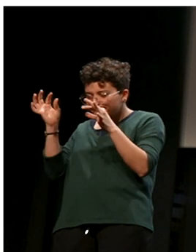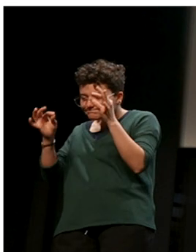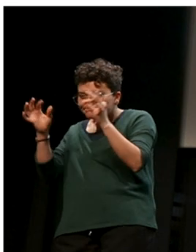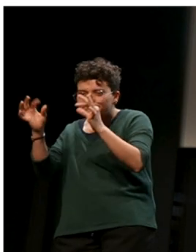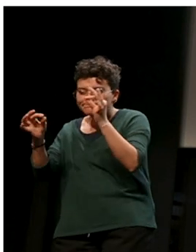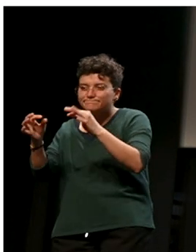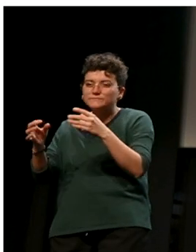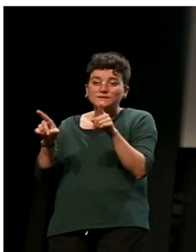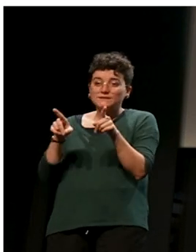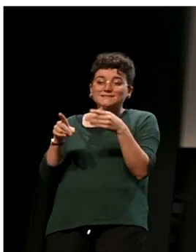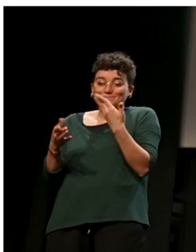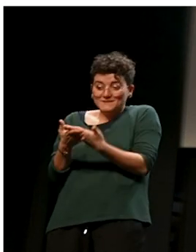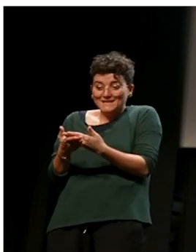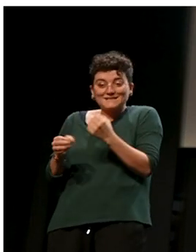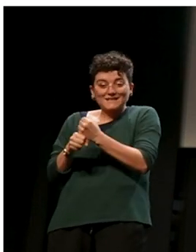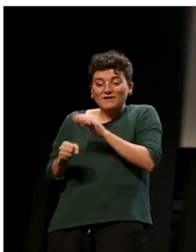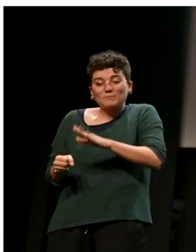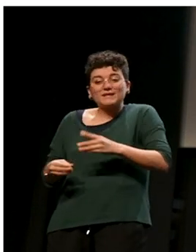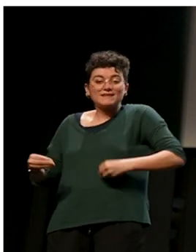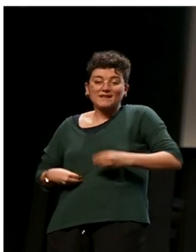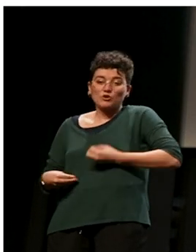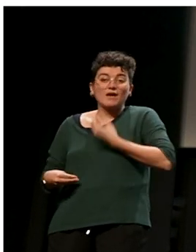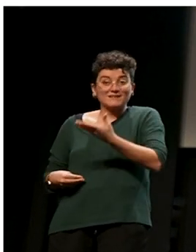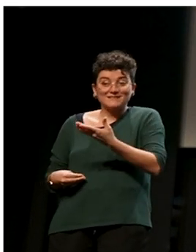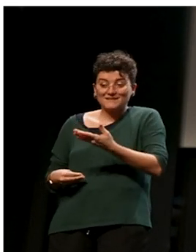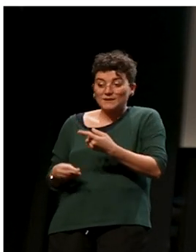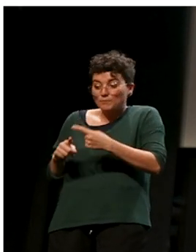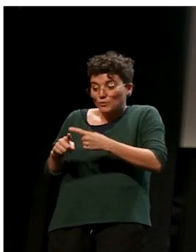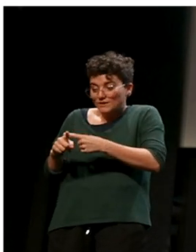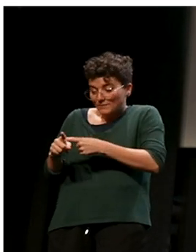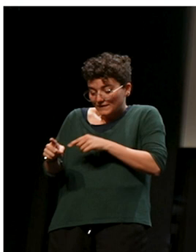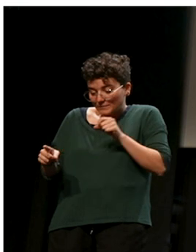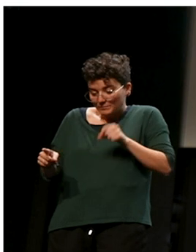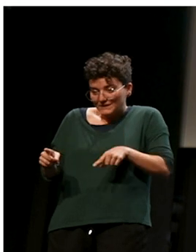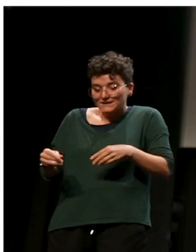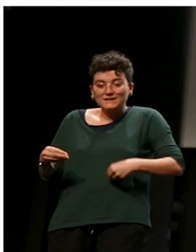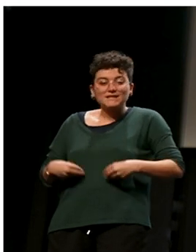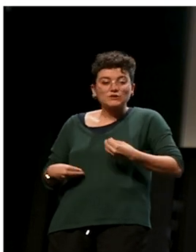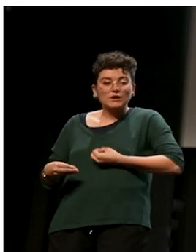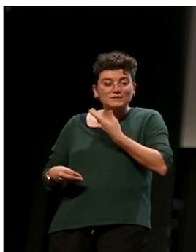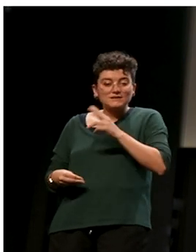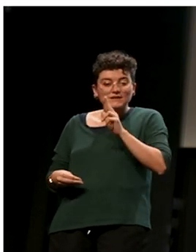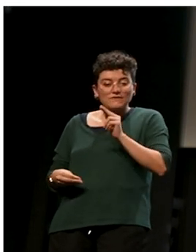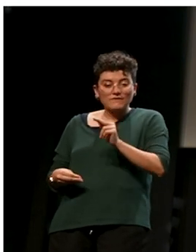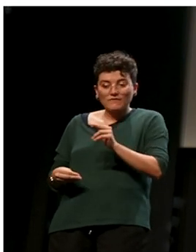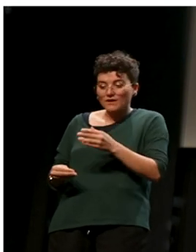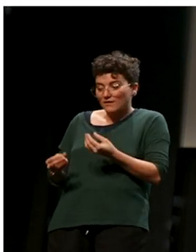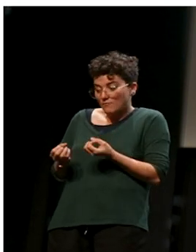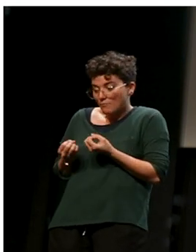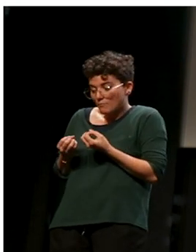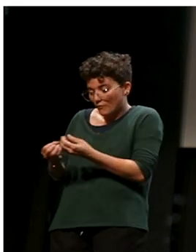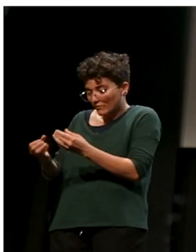DA. Et ce travail de DA, petit à petit, en fait, va certainement générer des images bien plus